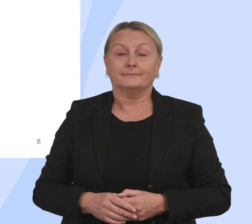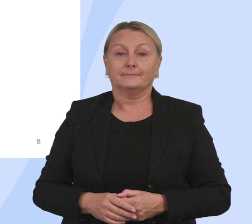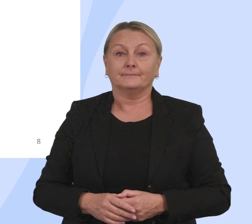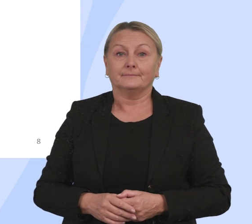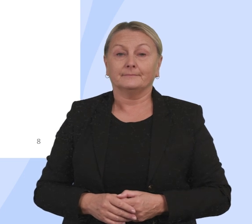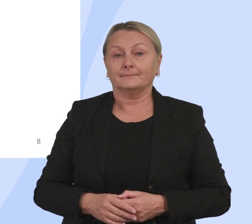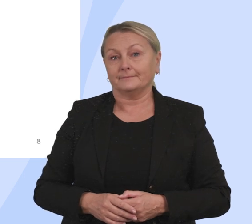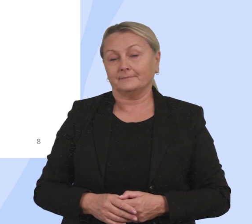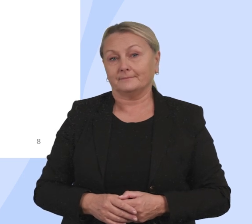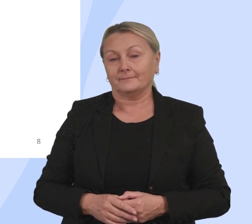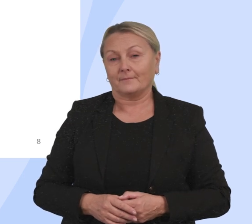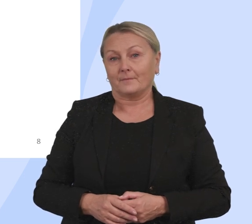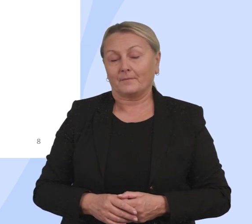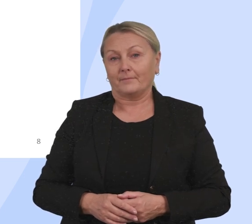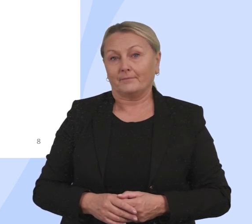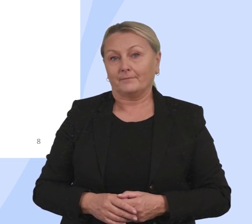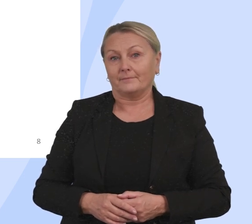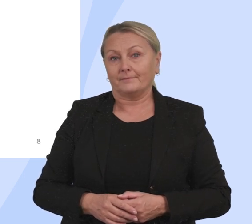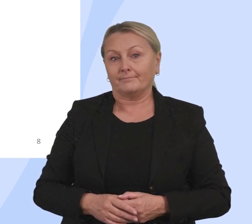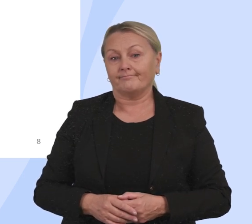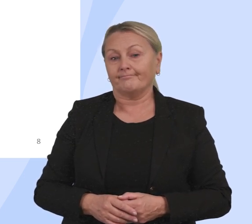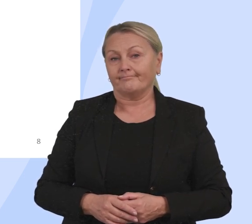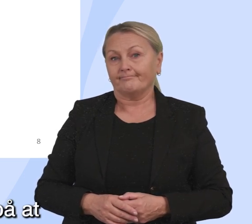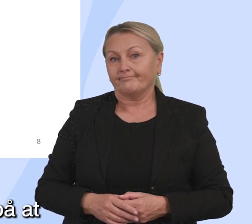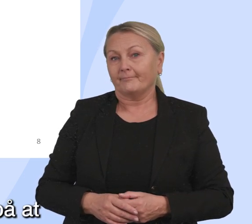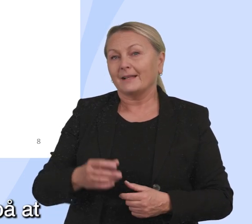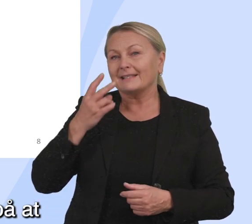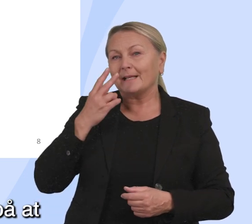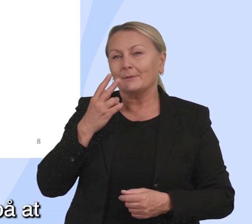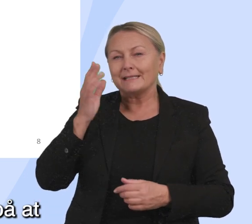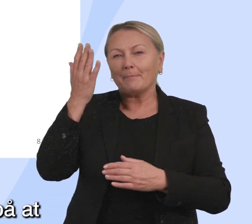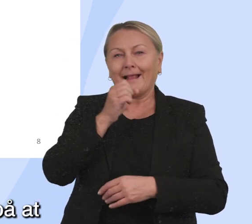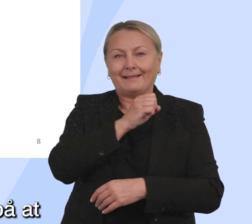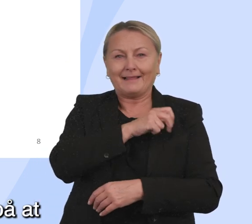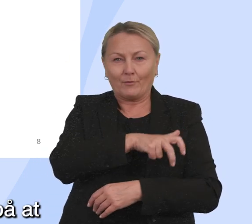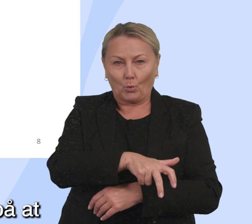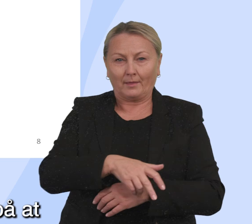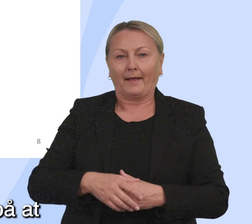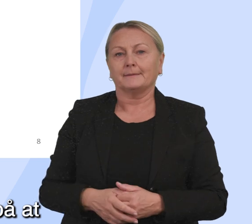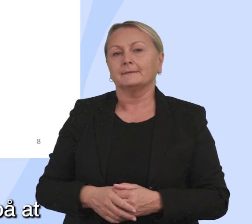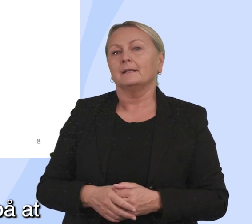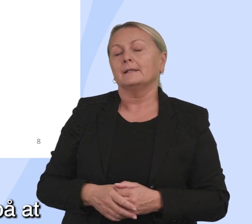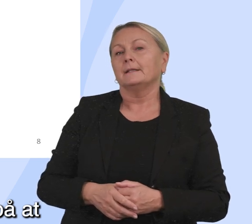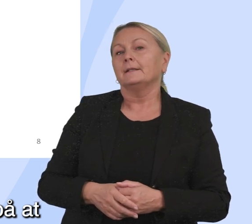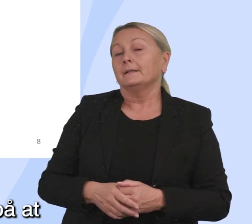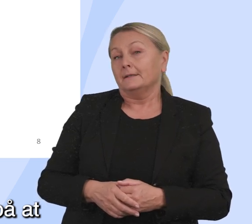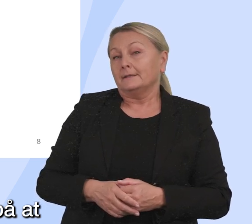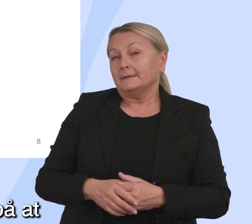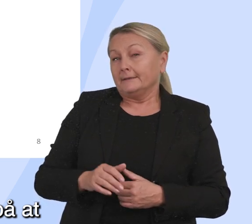Nå, men lad os lige kigge på de her spejlneuroner. Så spejlneuronernes rolle er